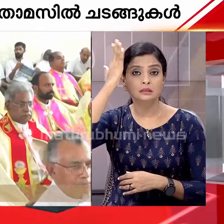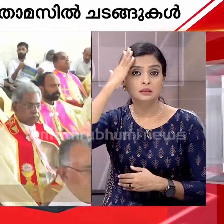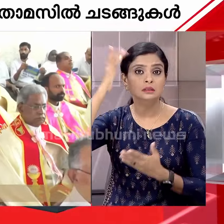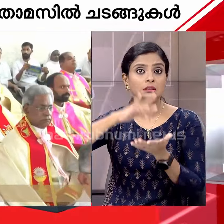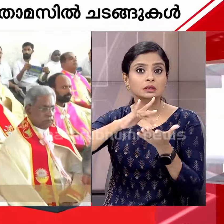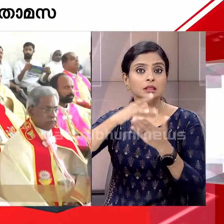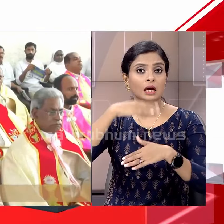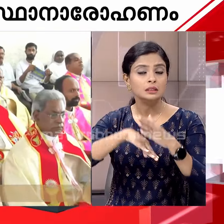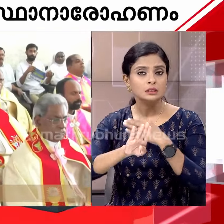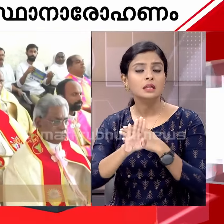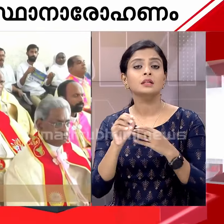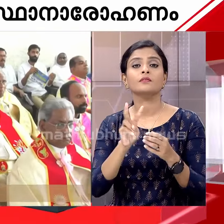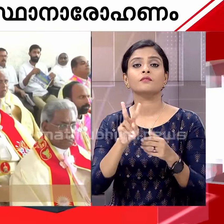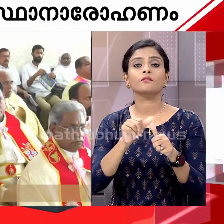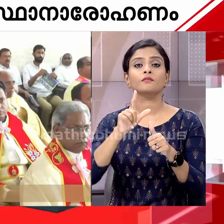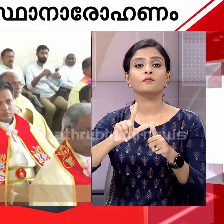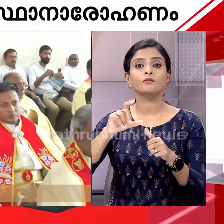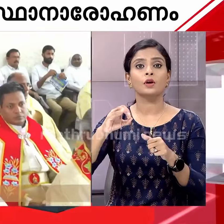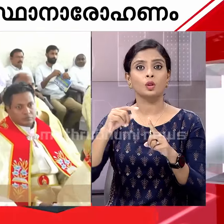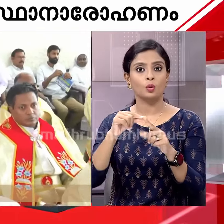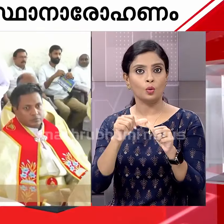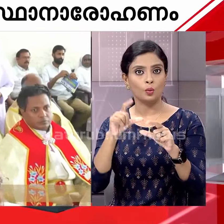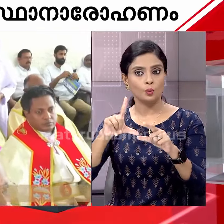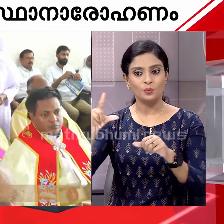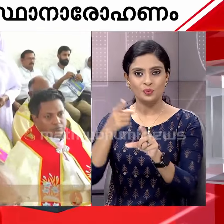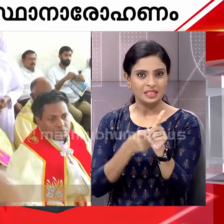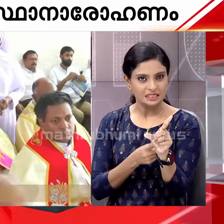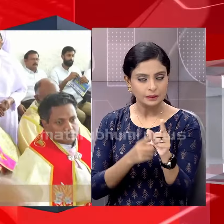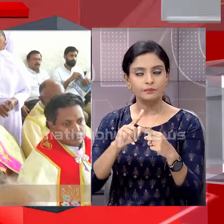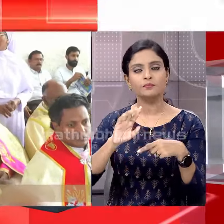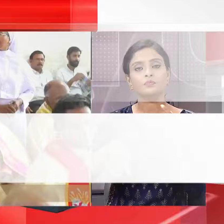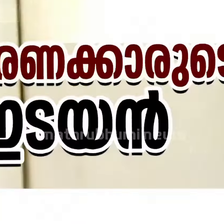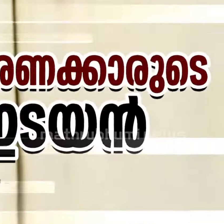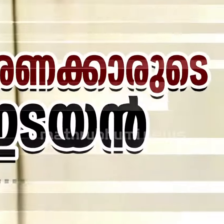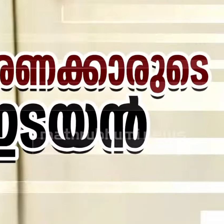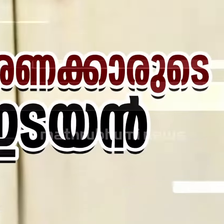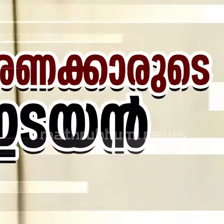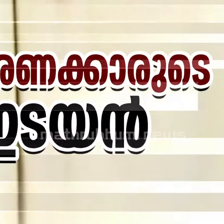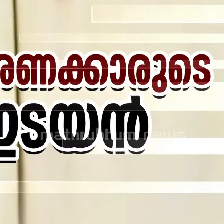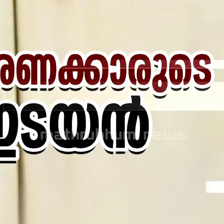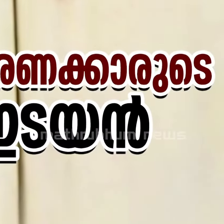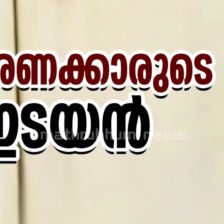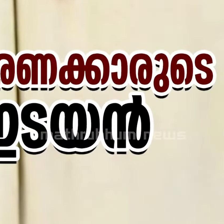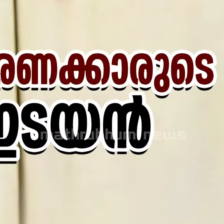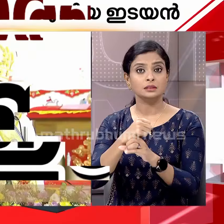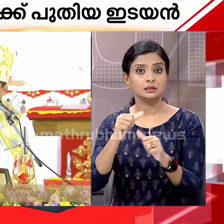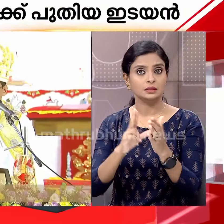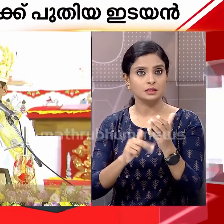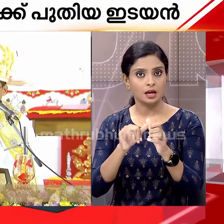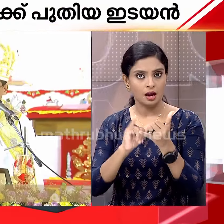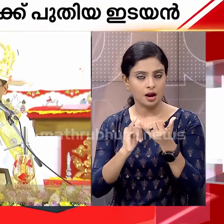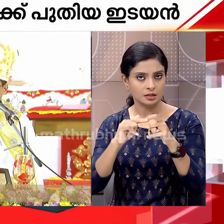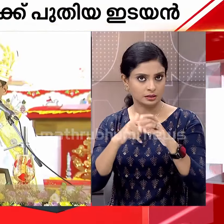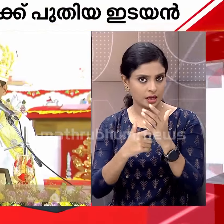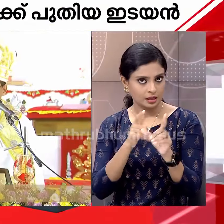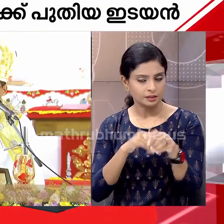പിതാവ്, തൃശ്ശൂരത്തെ കുണ്ടുകുളം പിതാവ്, തൂങ്കുഴി പിതാവ്, ചങ്ങനാശ്ശേരിയിലെ കാവുക്കാട്ട് പിതാവ്, പാലയിലെ വയലിൽ പിതാവ്,